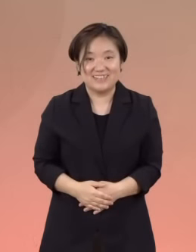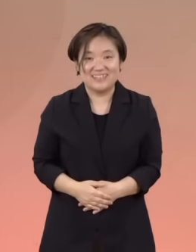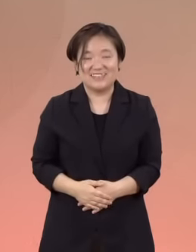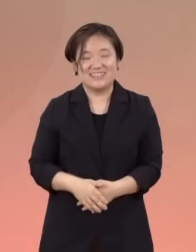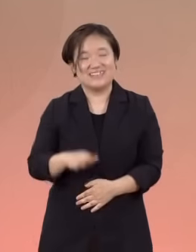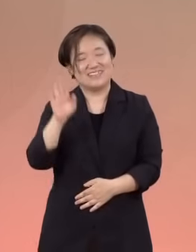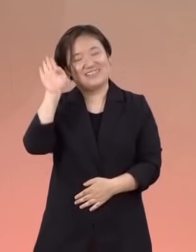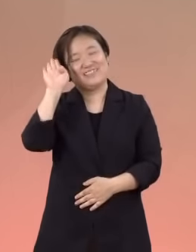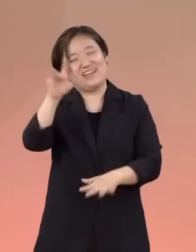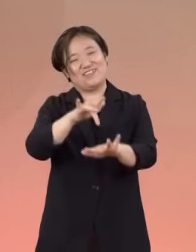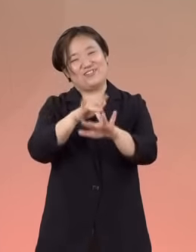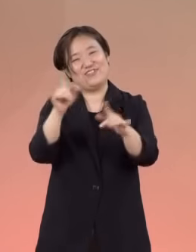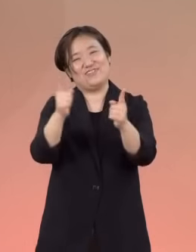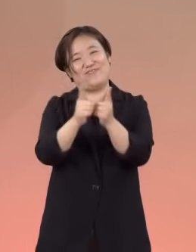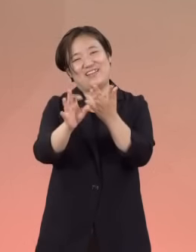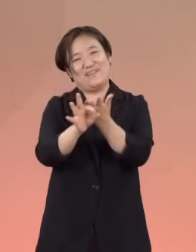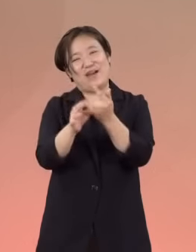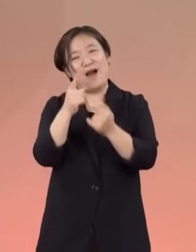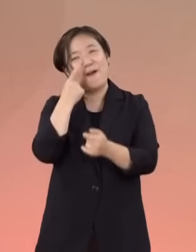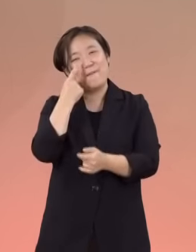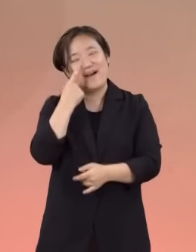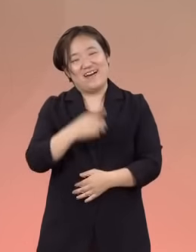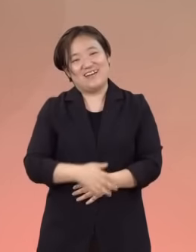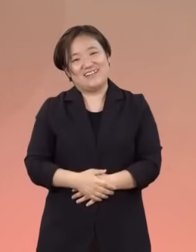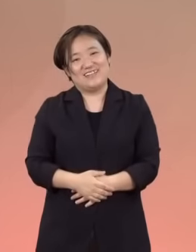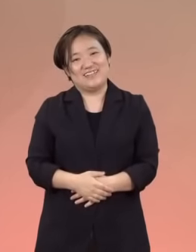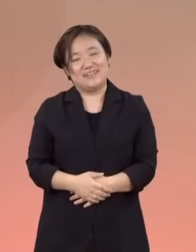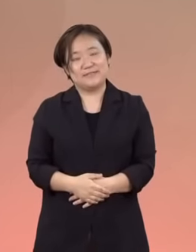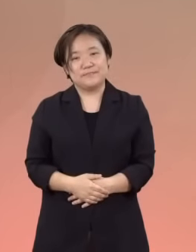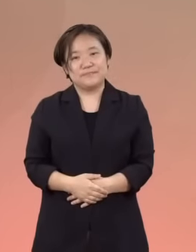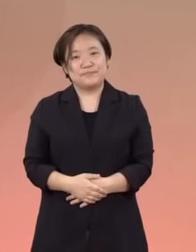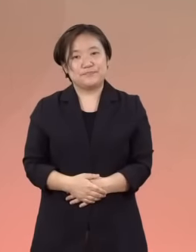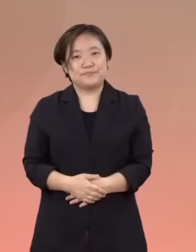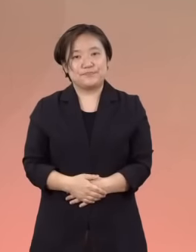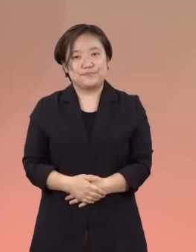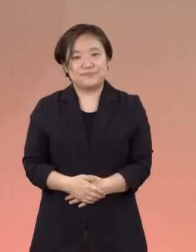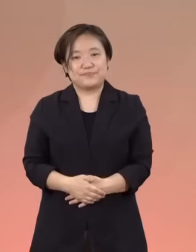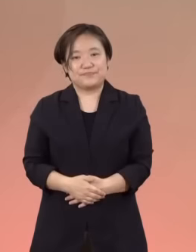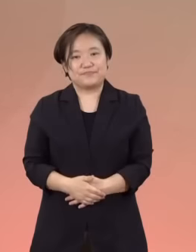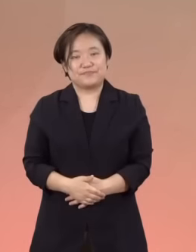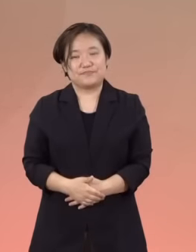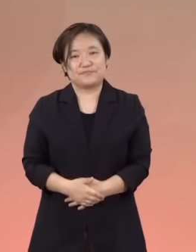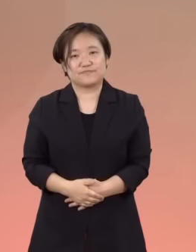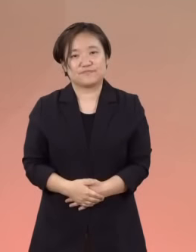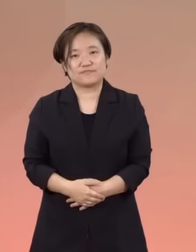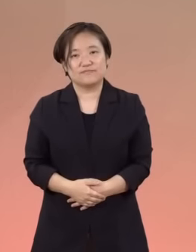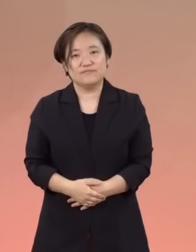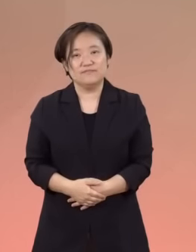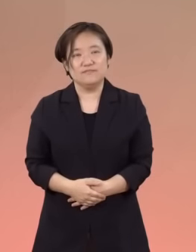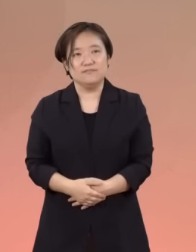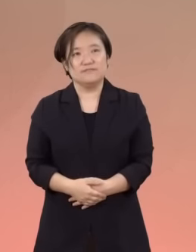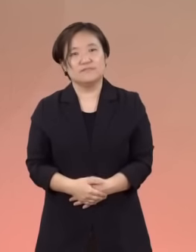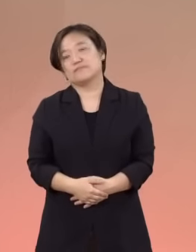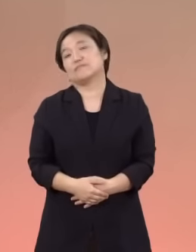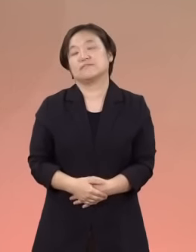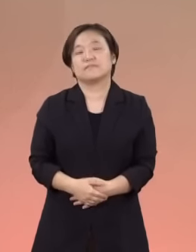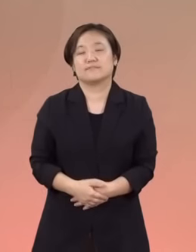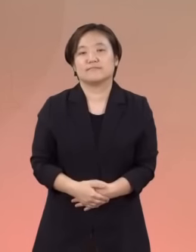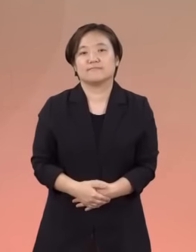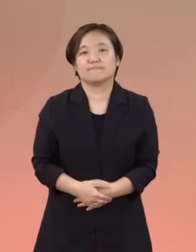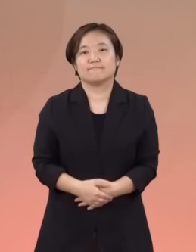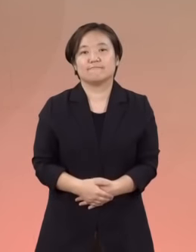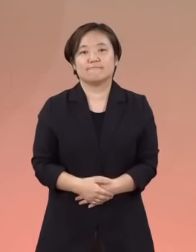해보세요 그래도 안 보는게 제일 좋죠 자 계속 읽어 보겠습니다